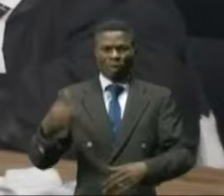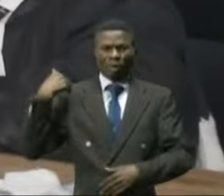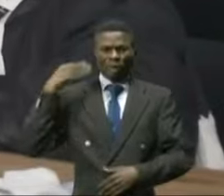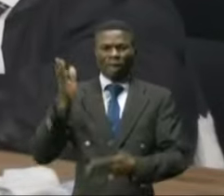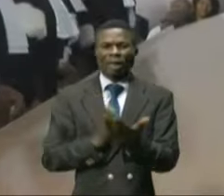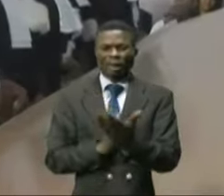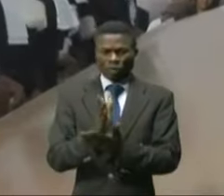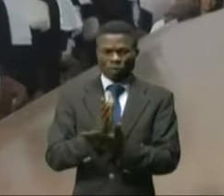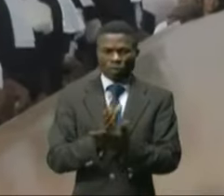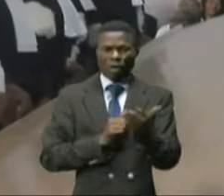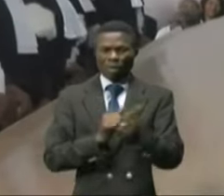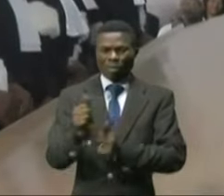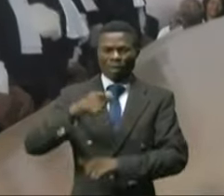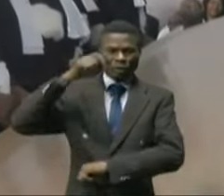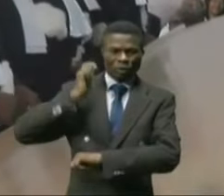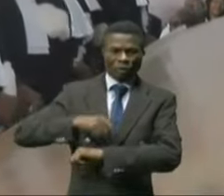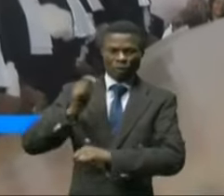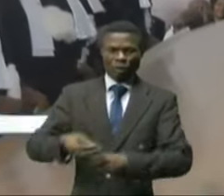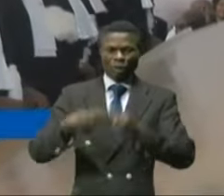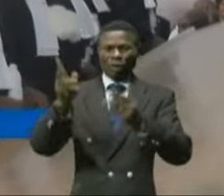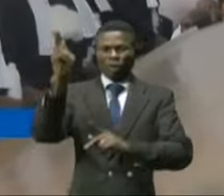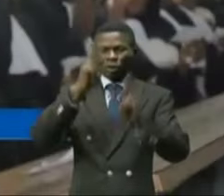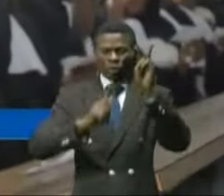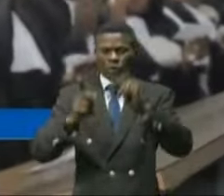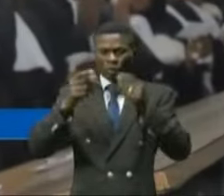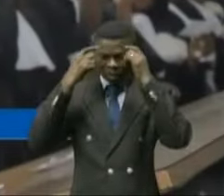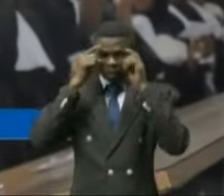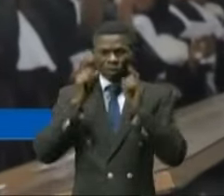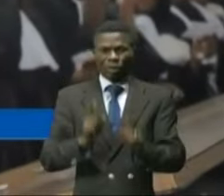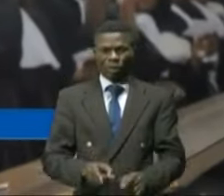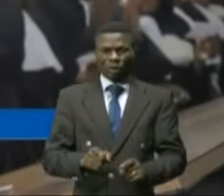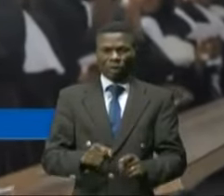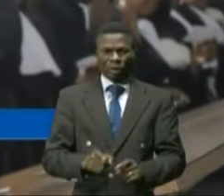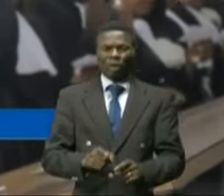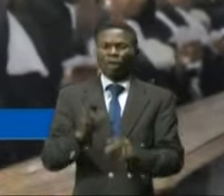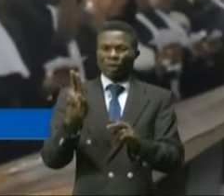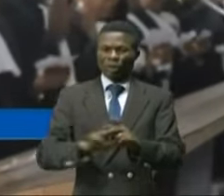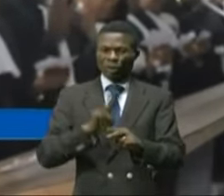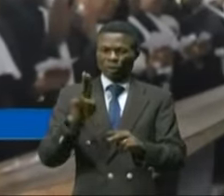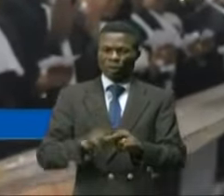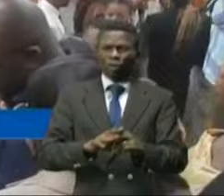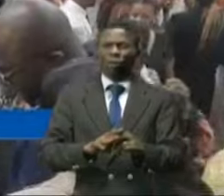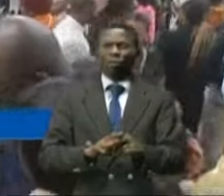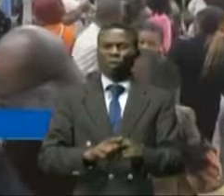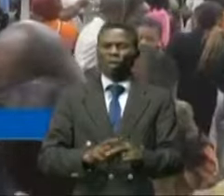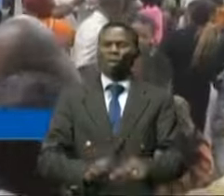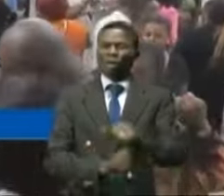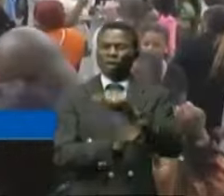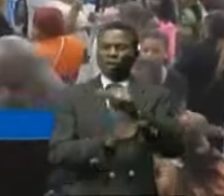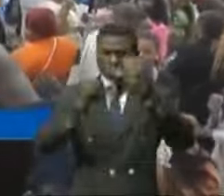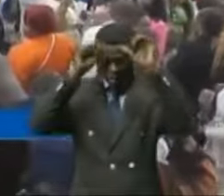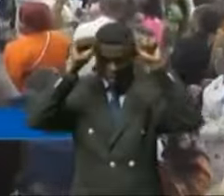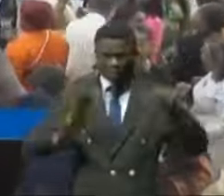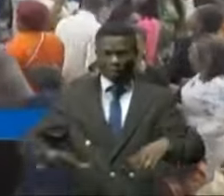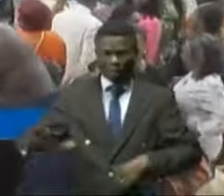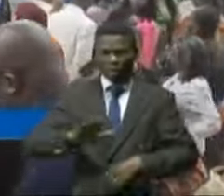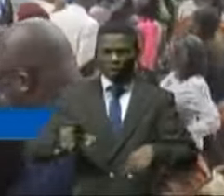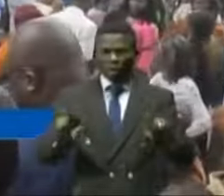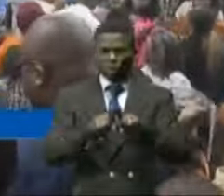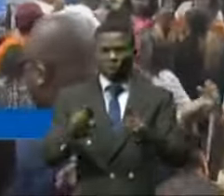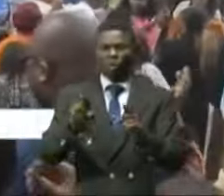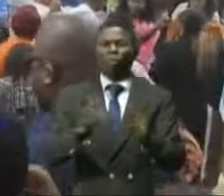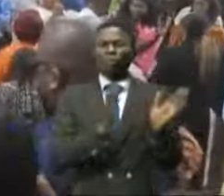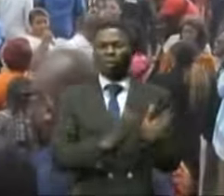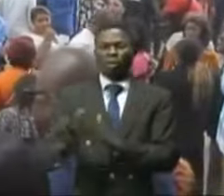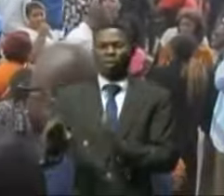justice juste, rendue au nom du peuple et dont les décisions sont exécutées au nom du président de la République, comme le prévoit la